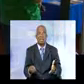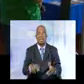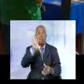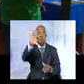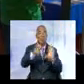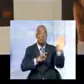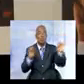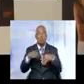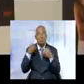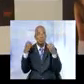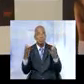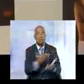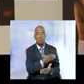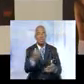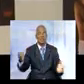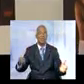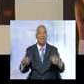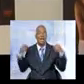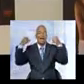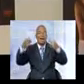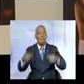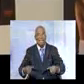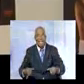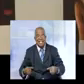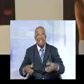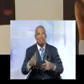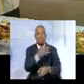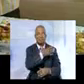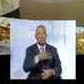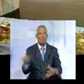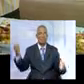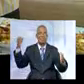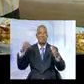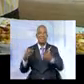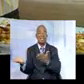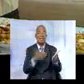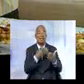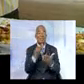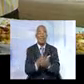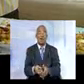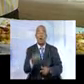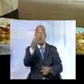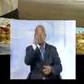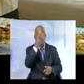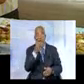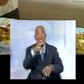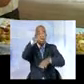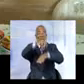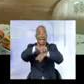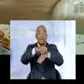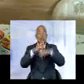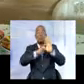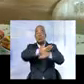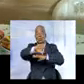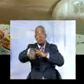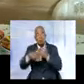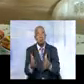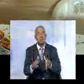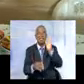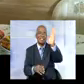des produits électroniques, vestimentaires, des services financiers et des aliments de la pâtisserie marocaine. Ça,